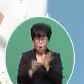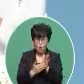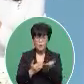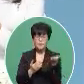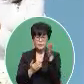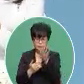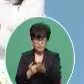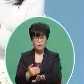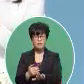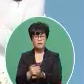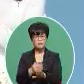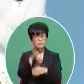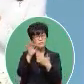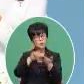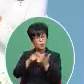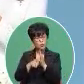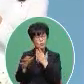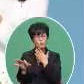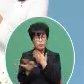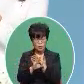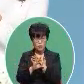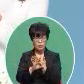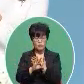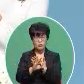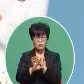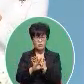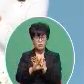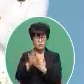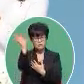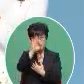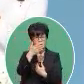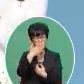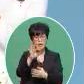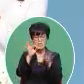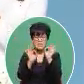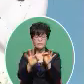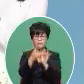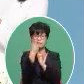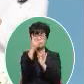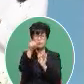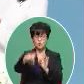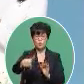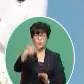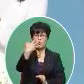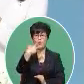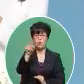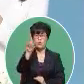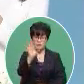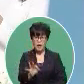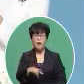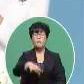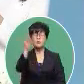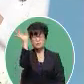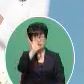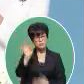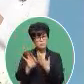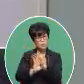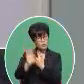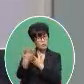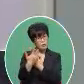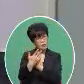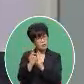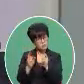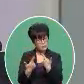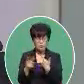이정도 단 소면 나쁘지 않거든요 김 용량 c 라는 분도 이름도 좀 특이하고 그 분을 먼저 쏜 할 것은 예 김 용 남 그